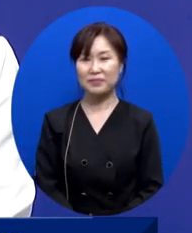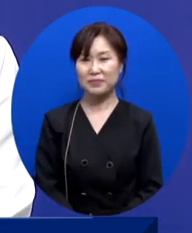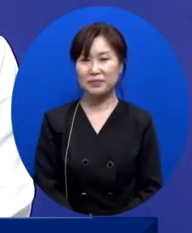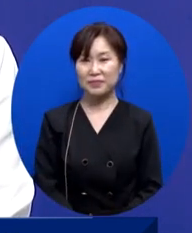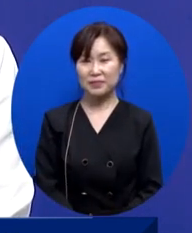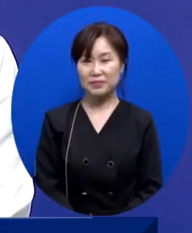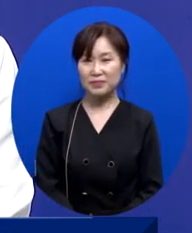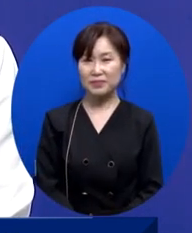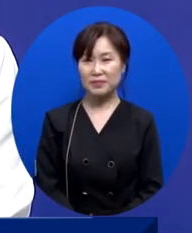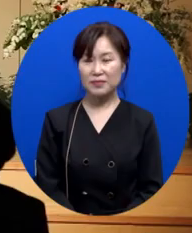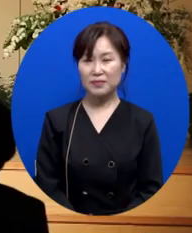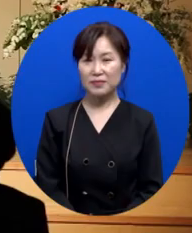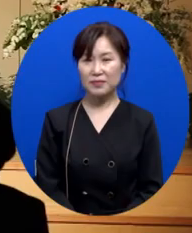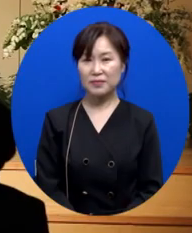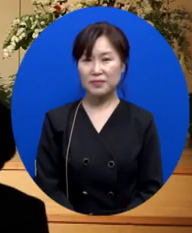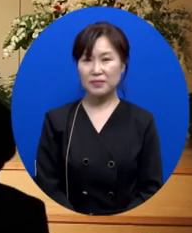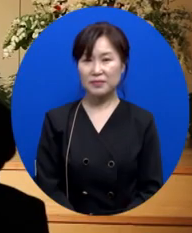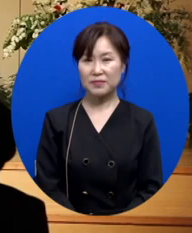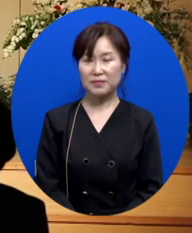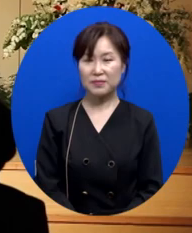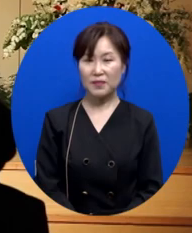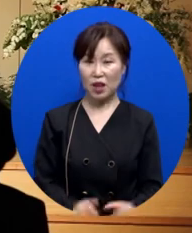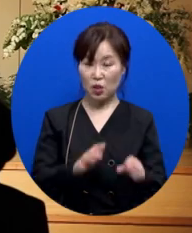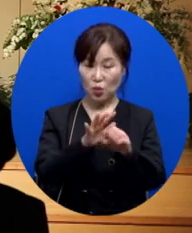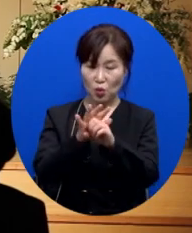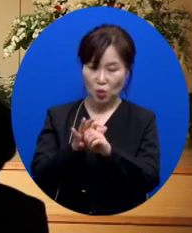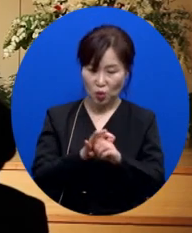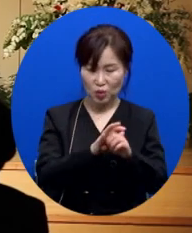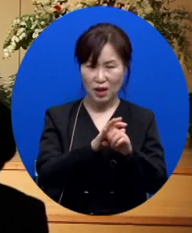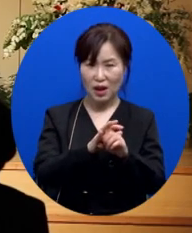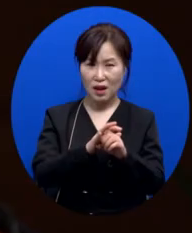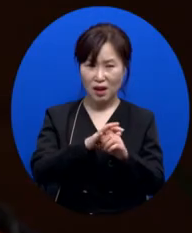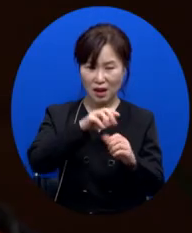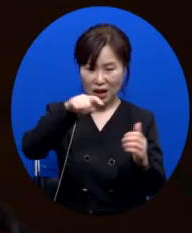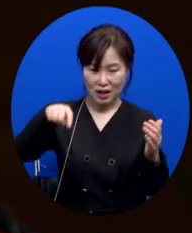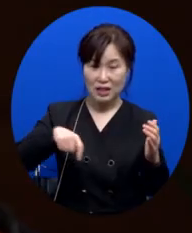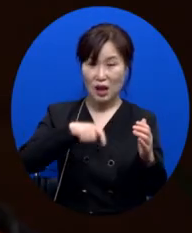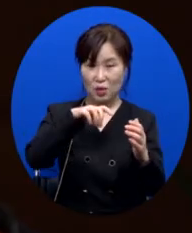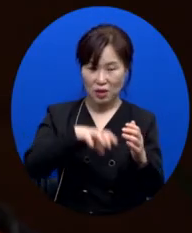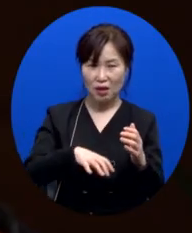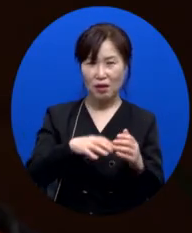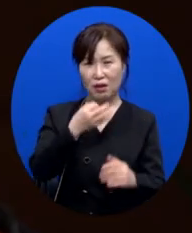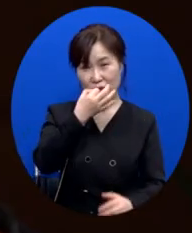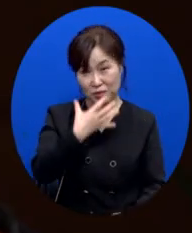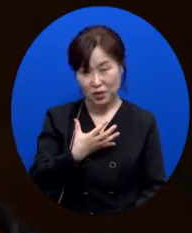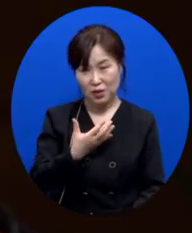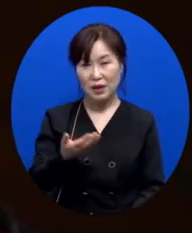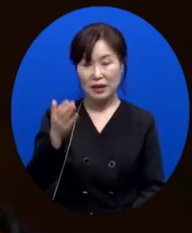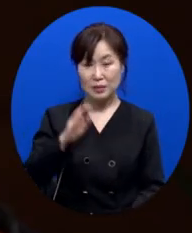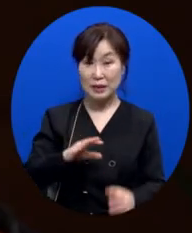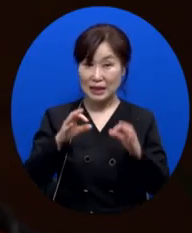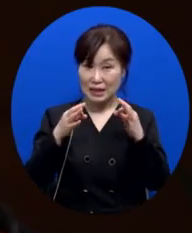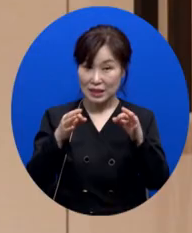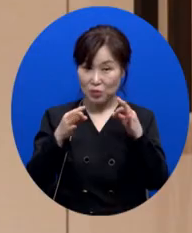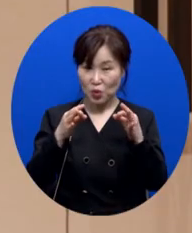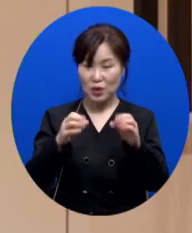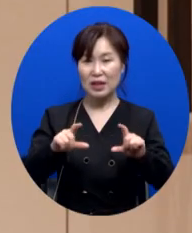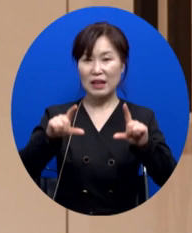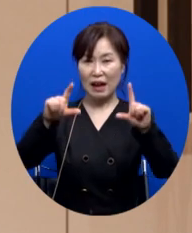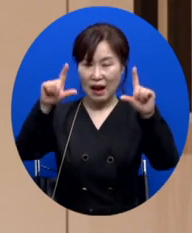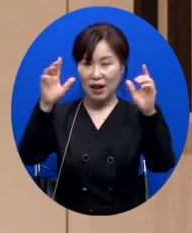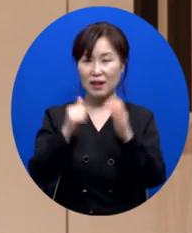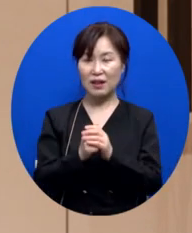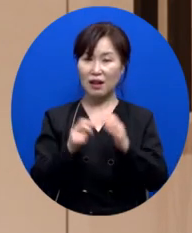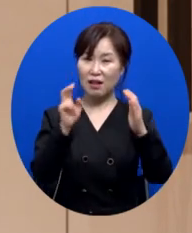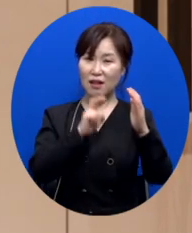소식입니다 코로나 펜대 및 상황 속에서 마진 금요일 저녁 예배 성악가들의 차량